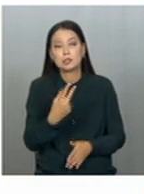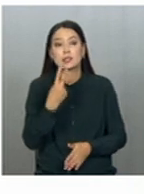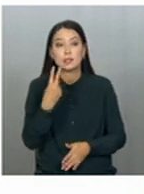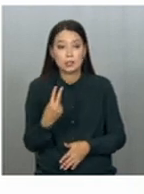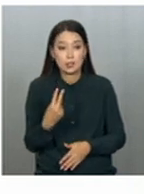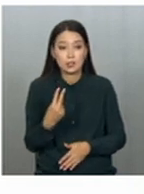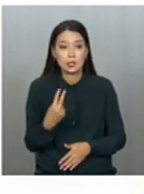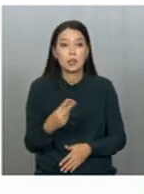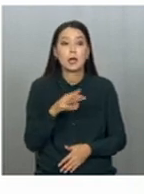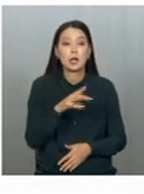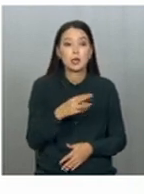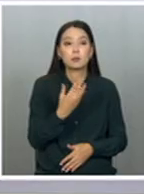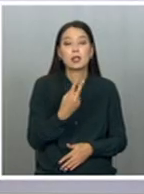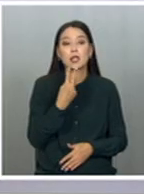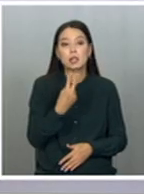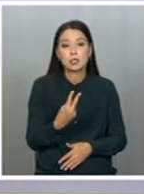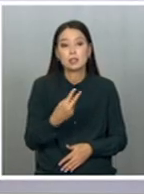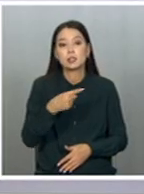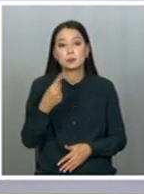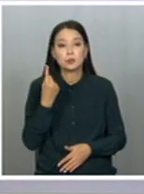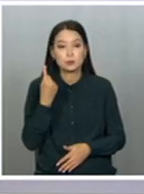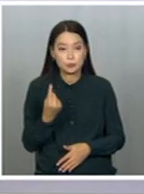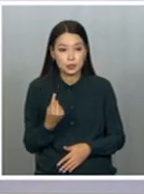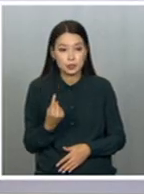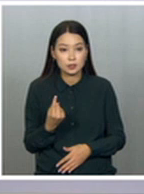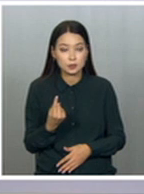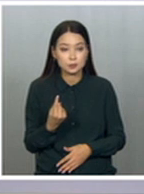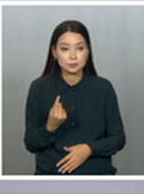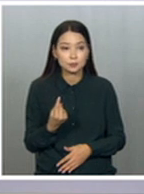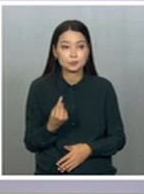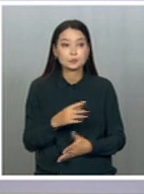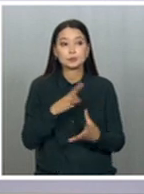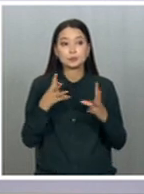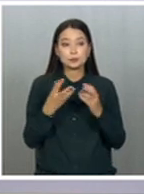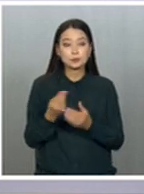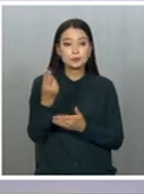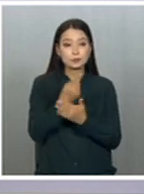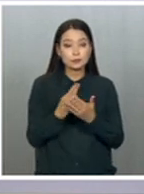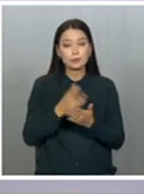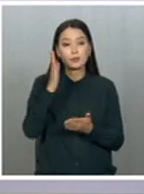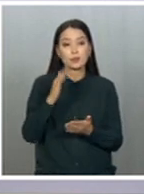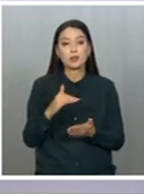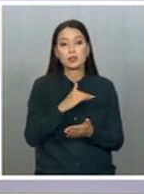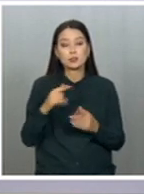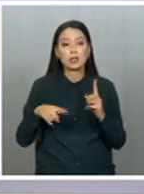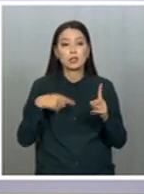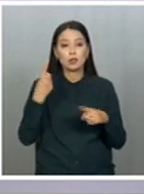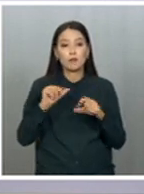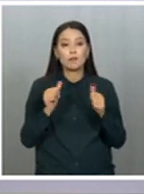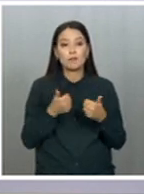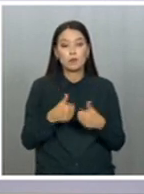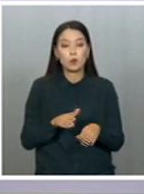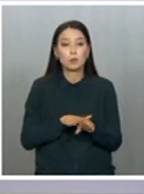2, m0 нүктесінің координаттары 2-де минус 1. Сызбаны еске түсіру арқылы, келесі формуланы